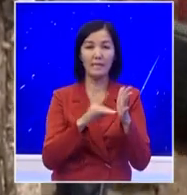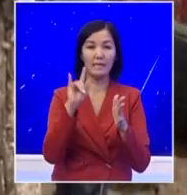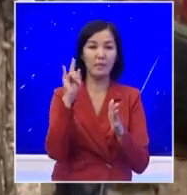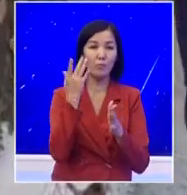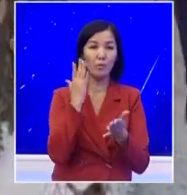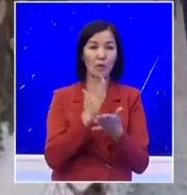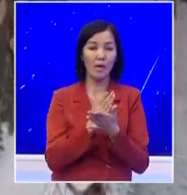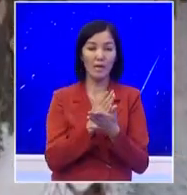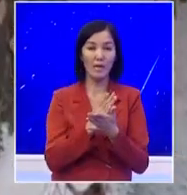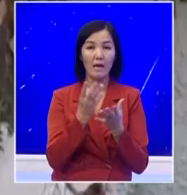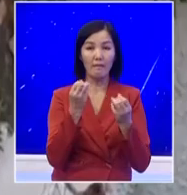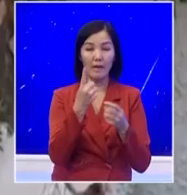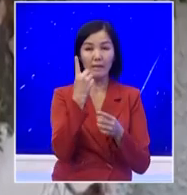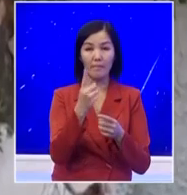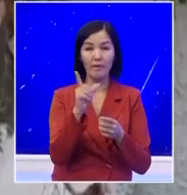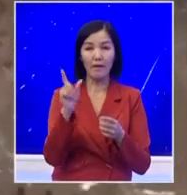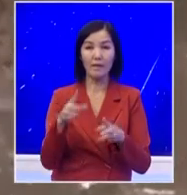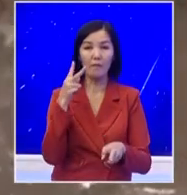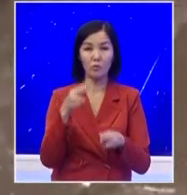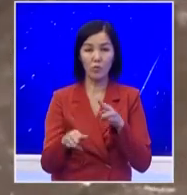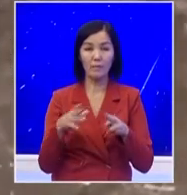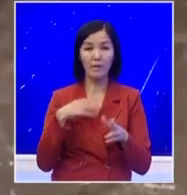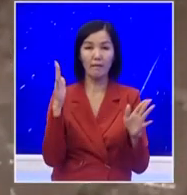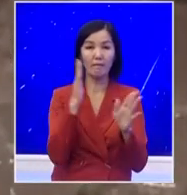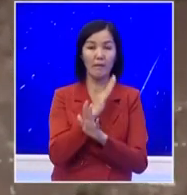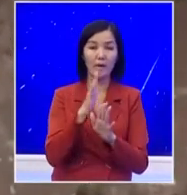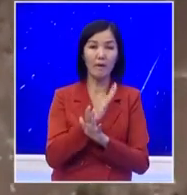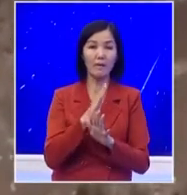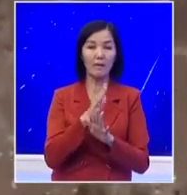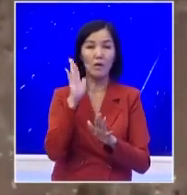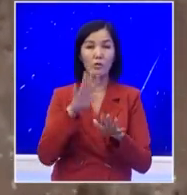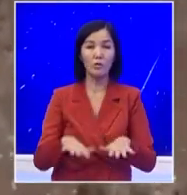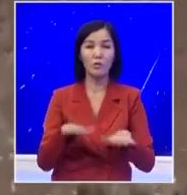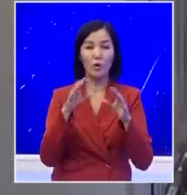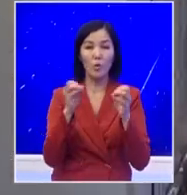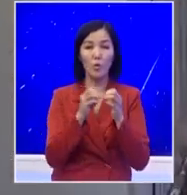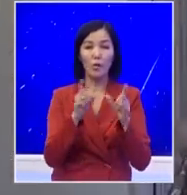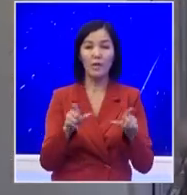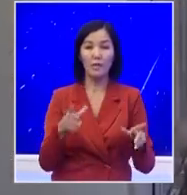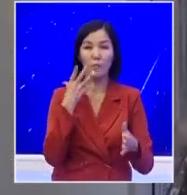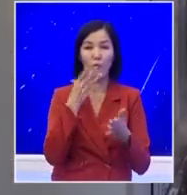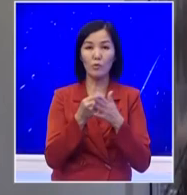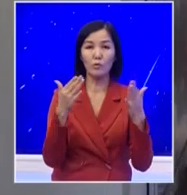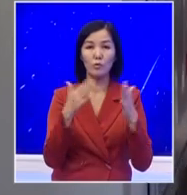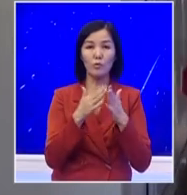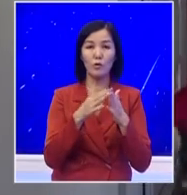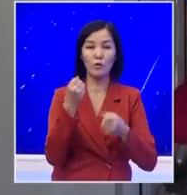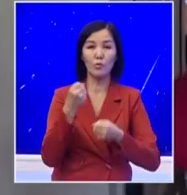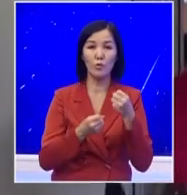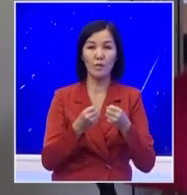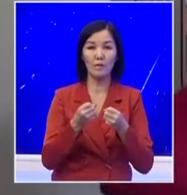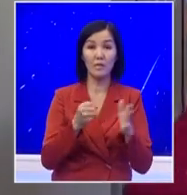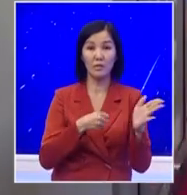нәресте де бар. Тағы бір адам іс-түссіз жоғалған. Табиғаттың тосын мінезінен ондаған тұрғын өз үйлері мен көліктерінде